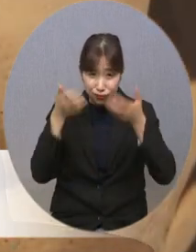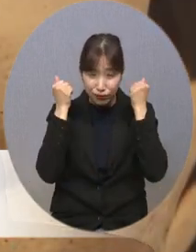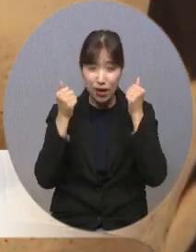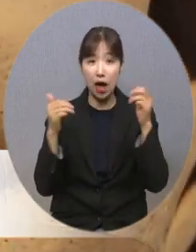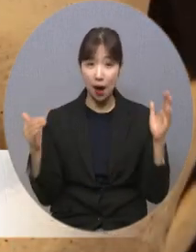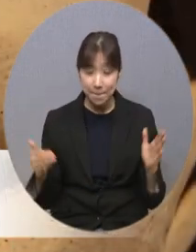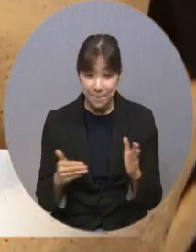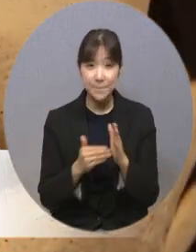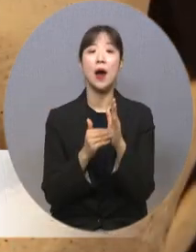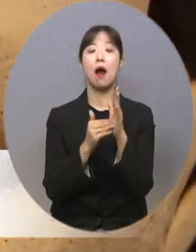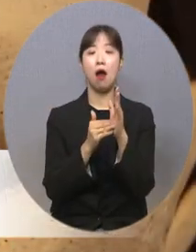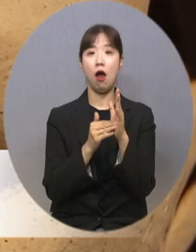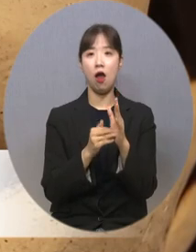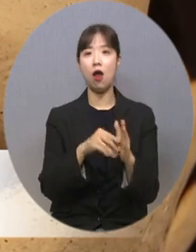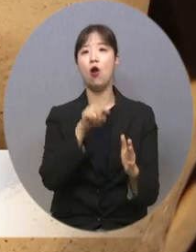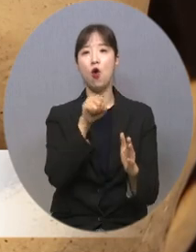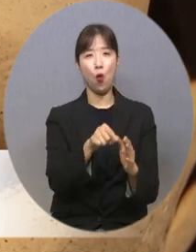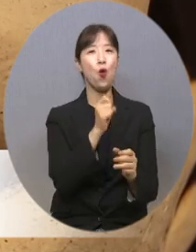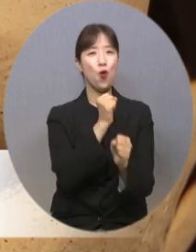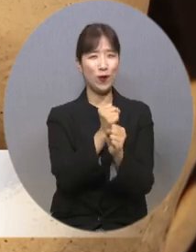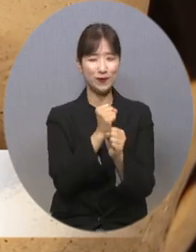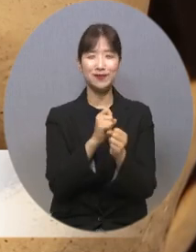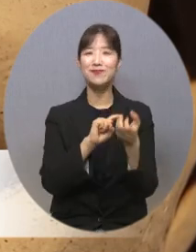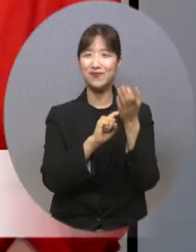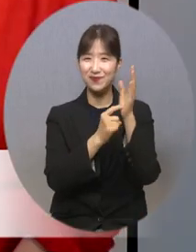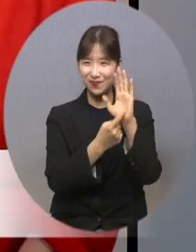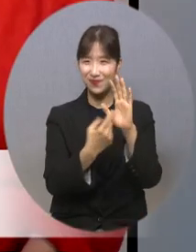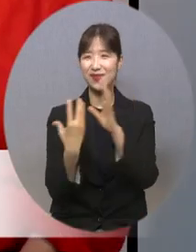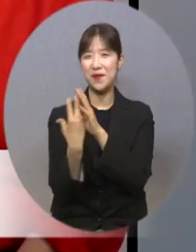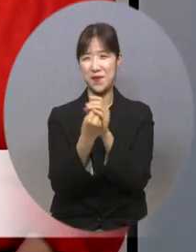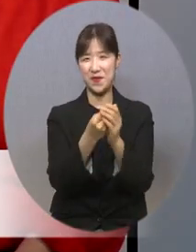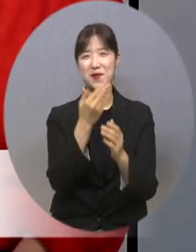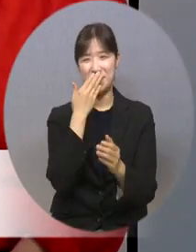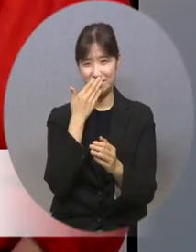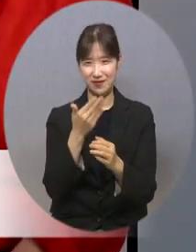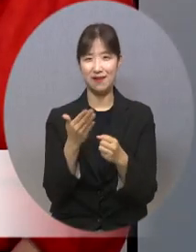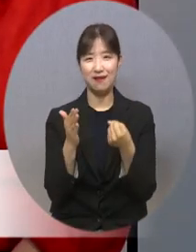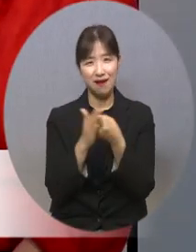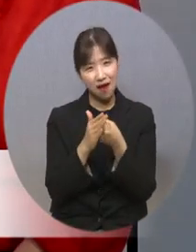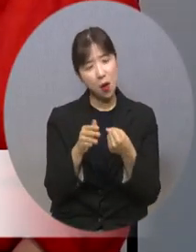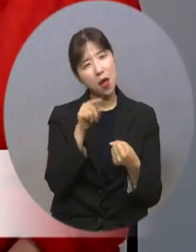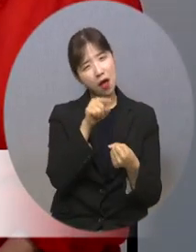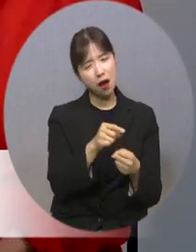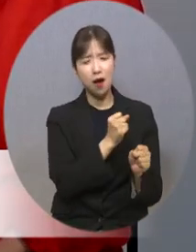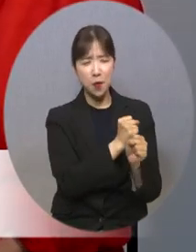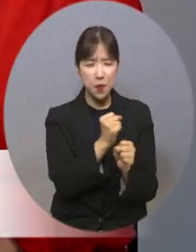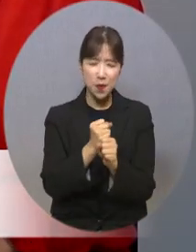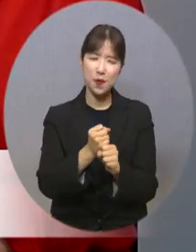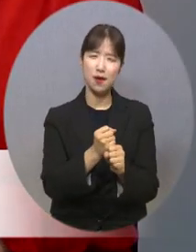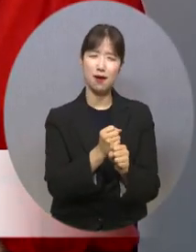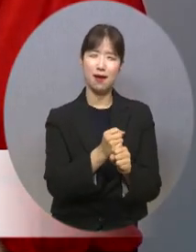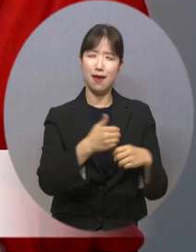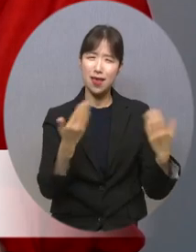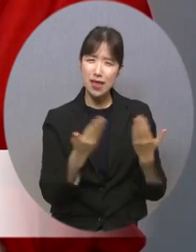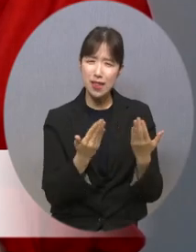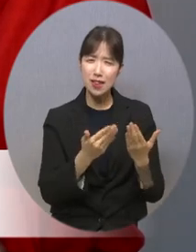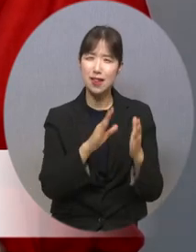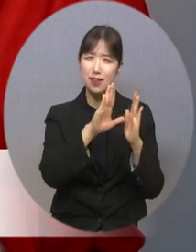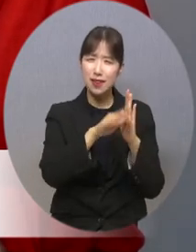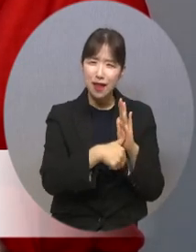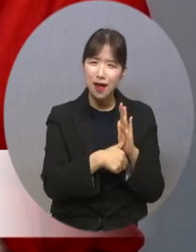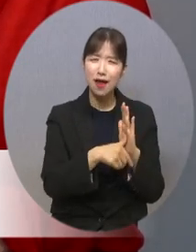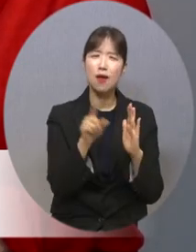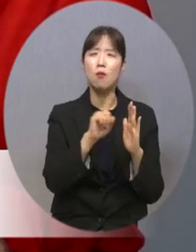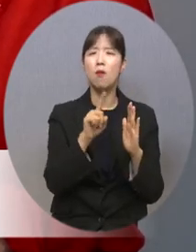그 고비를 넘기고 넘겨야지만 이 작품이 완성됩니다. 그걸 볼 때마다 항상 저는 이 작품을 하는 동안은